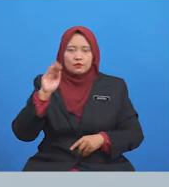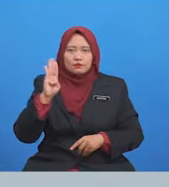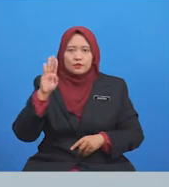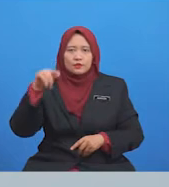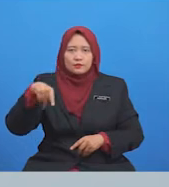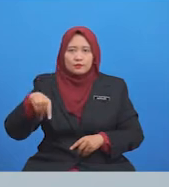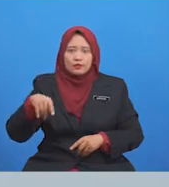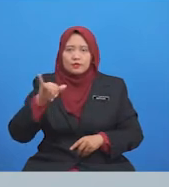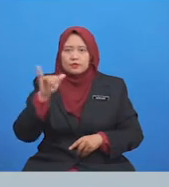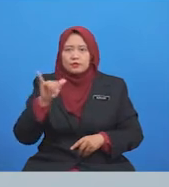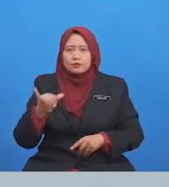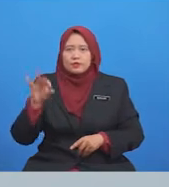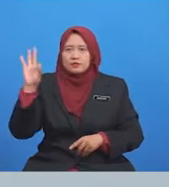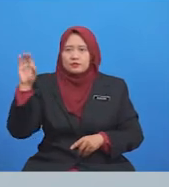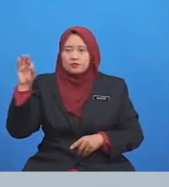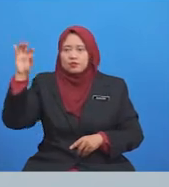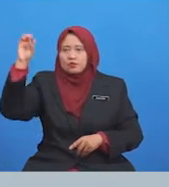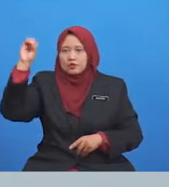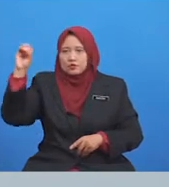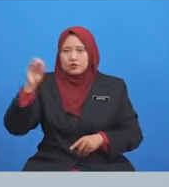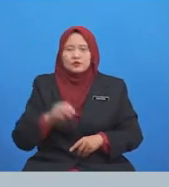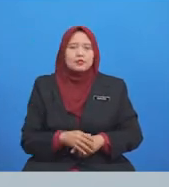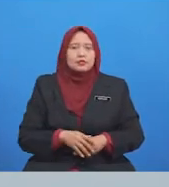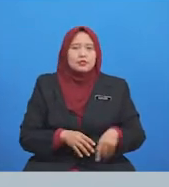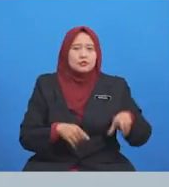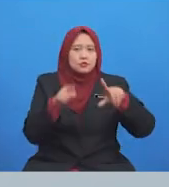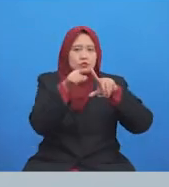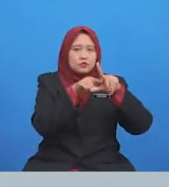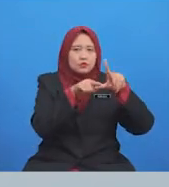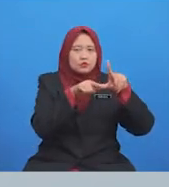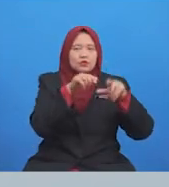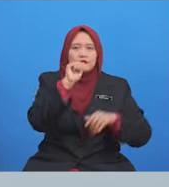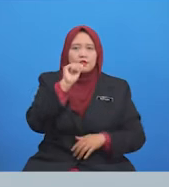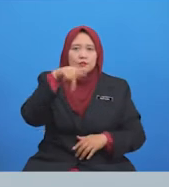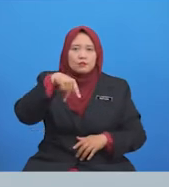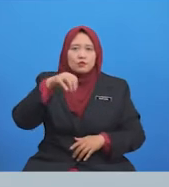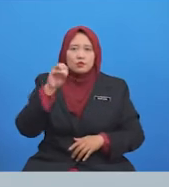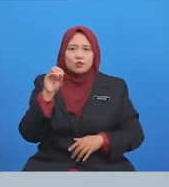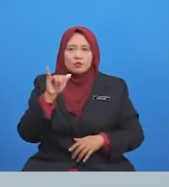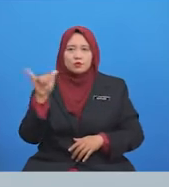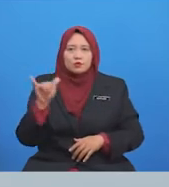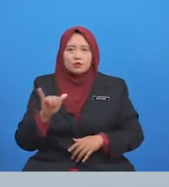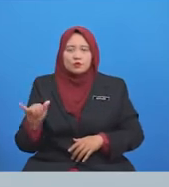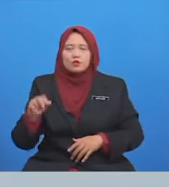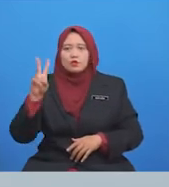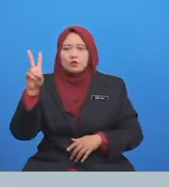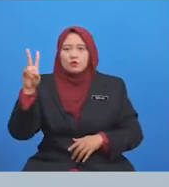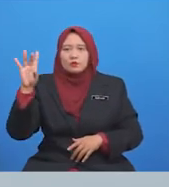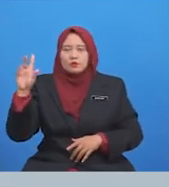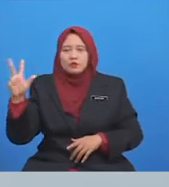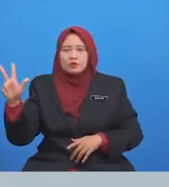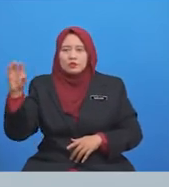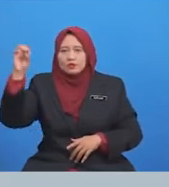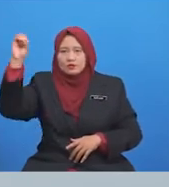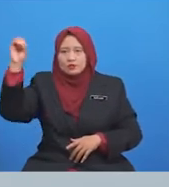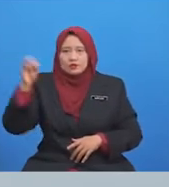bersamaan 90 darjah. Sudut APO bersamaan 23